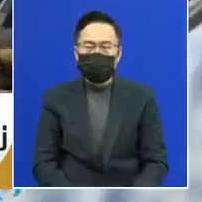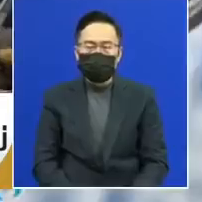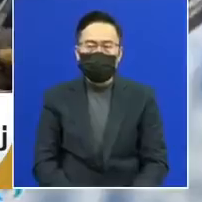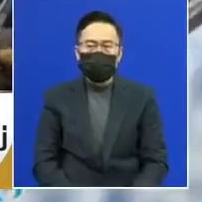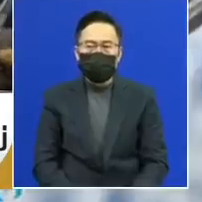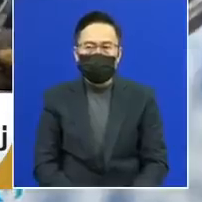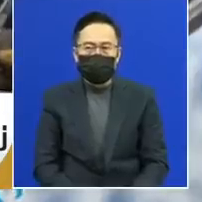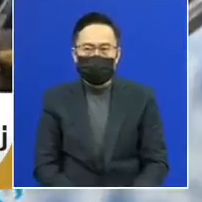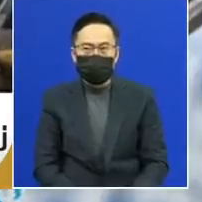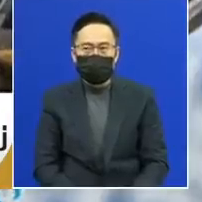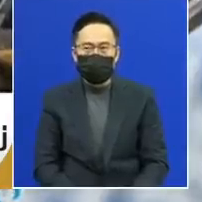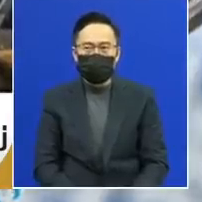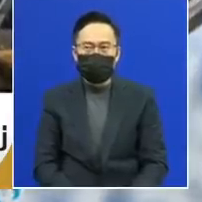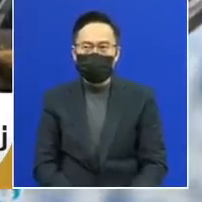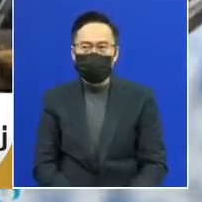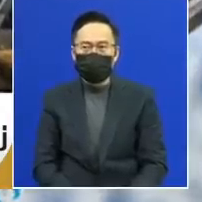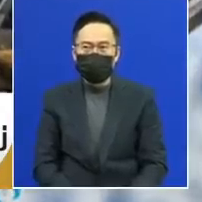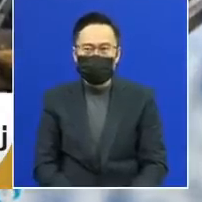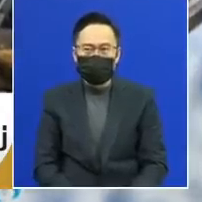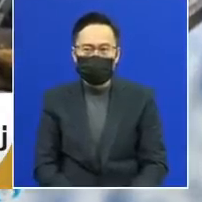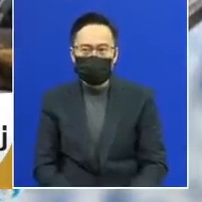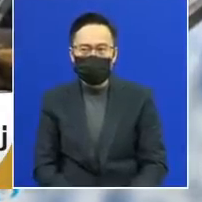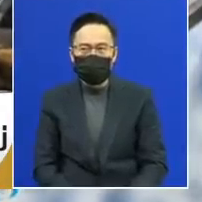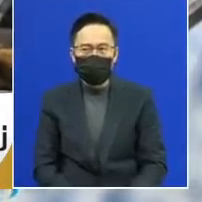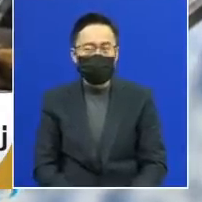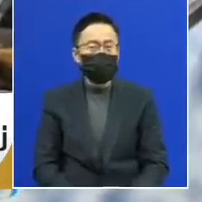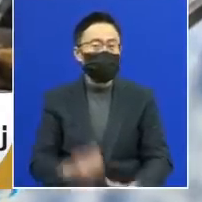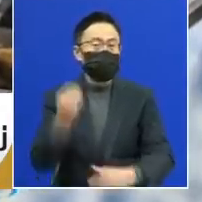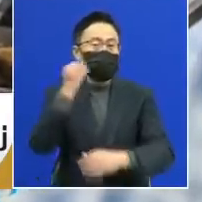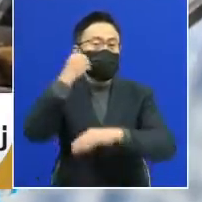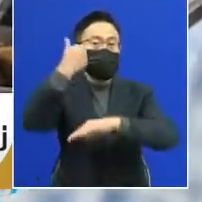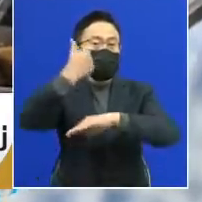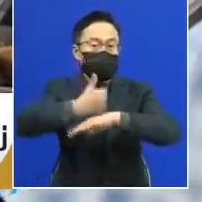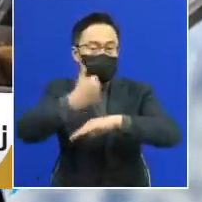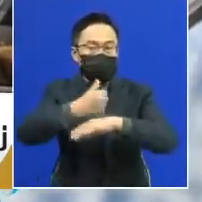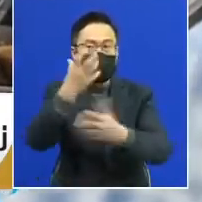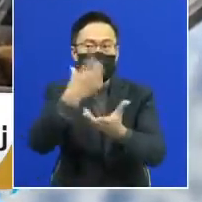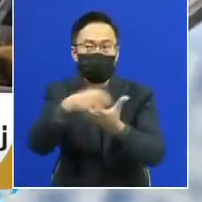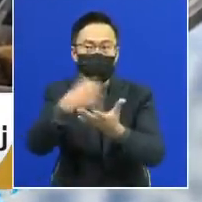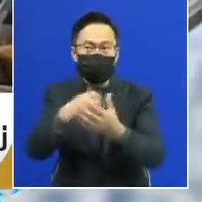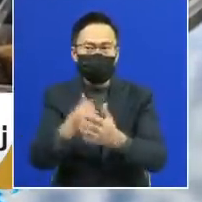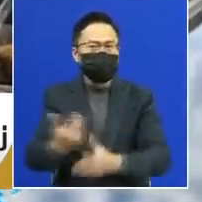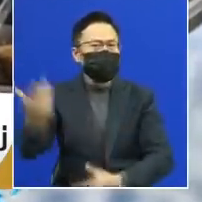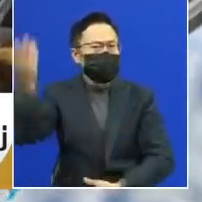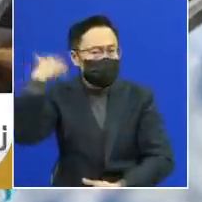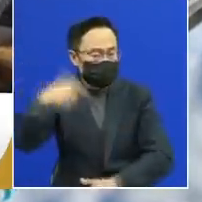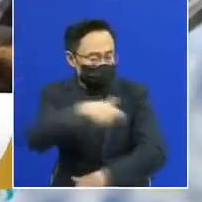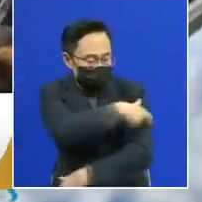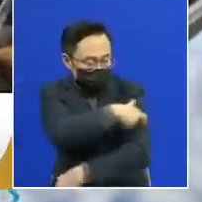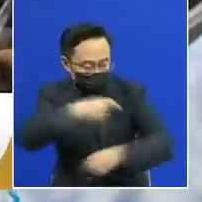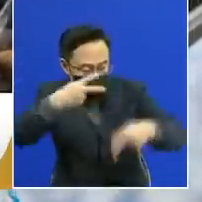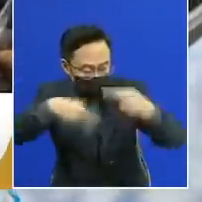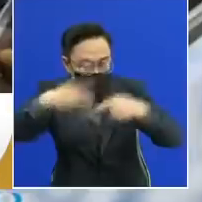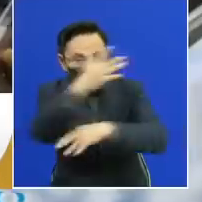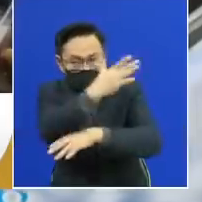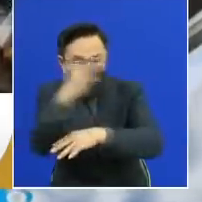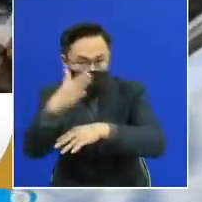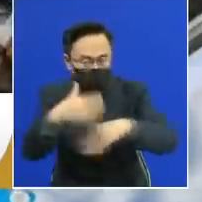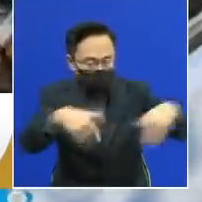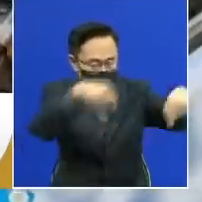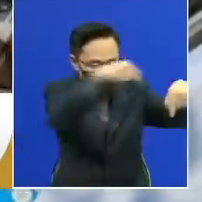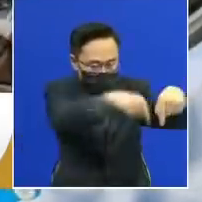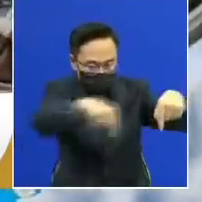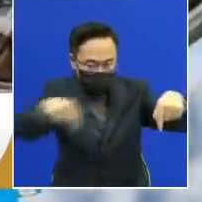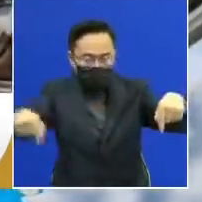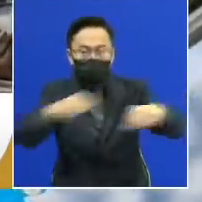แสดงว่าเคยได้มาการเขียดฝั่งป่านะก็เขาร่วมกับไปกับรักษาพันธุ์สัตว์ป่าพึ่งที่ออกมาดูเขียดกัน